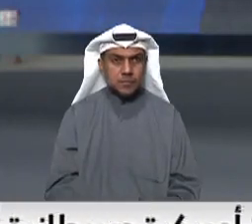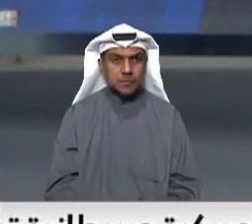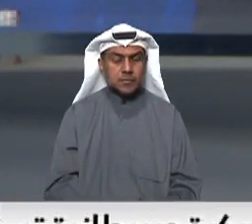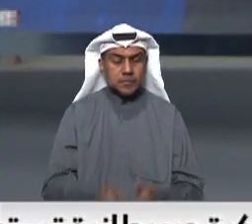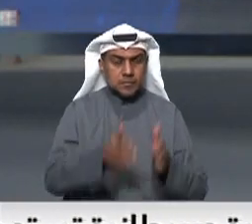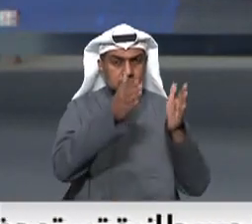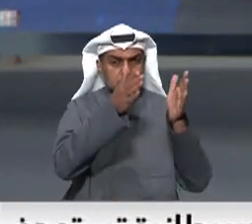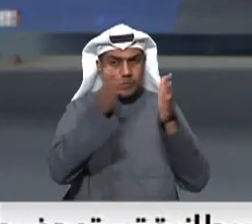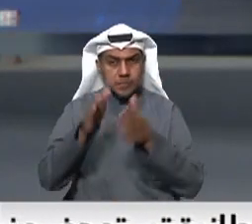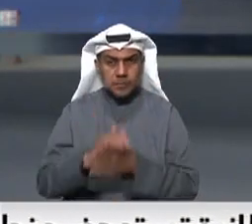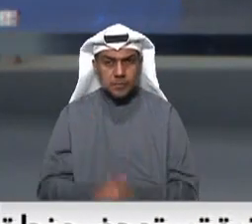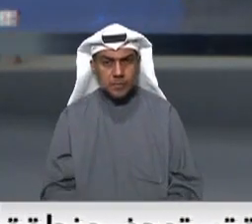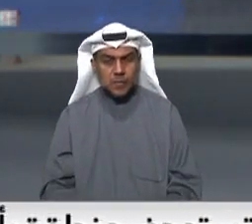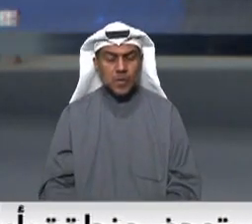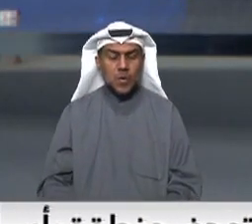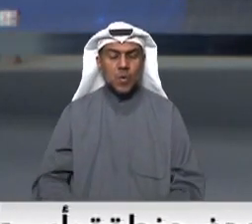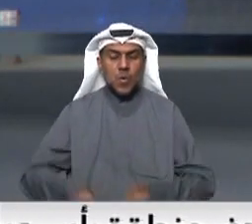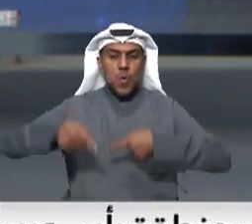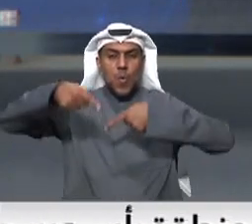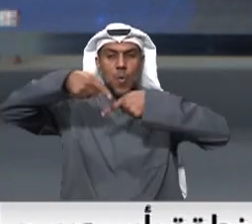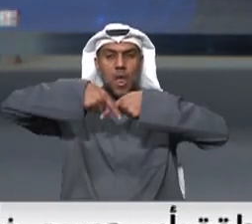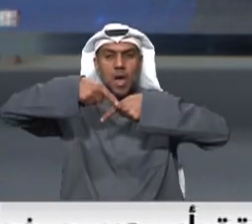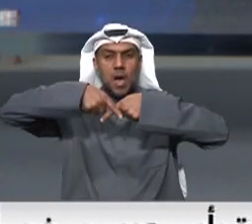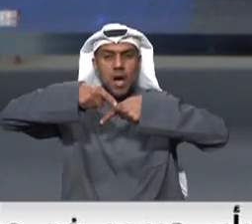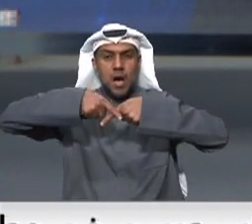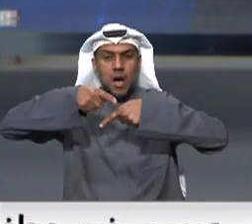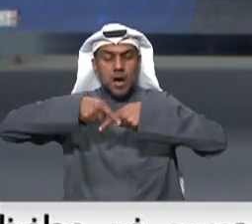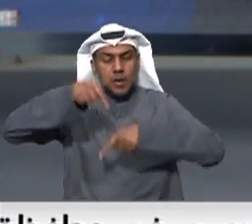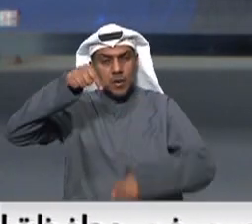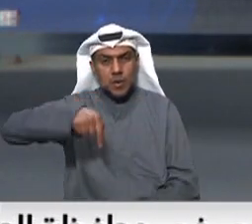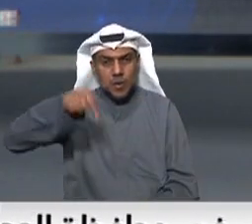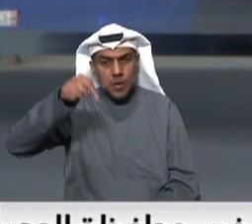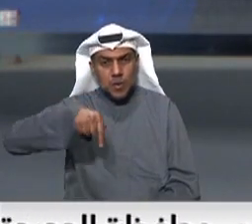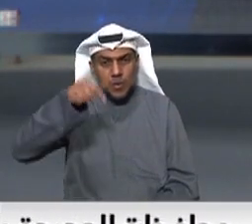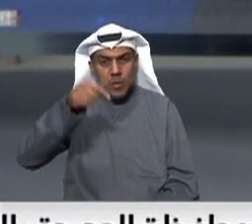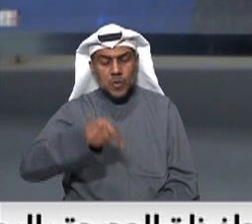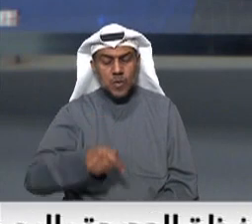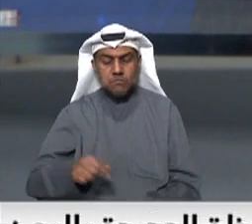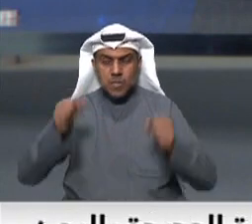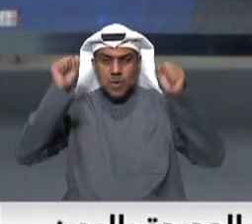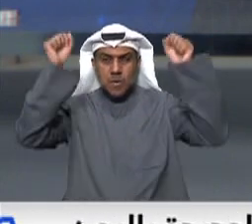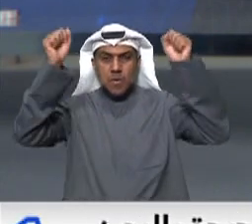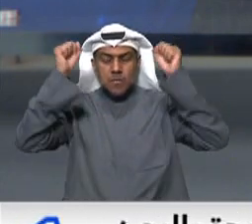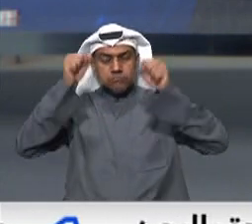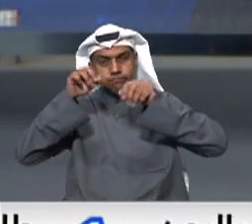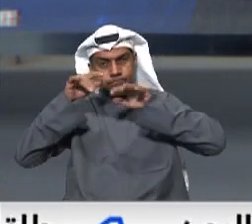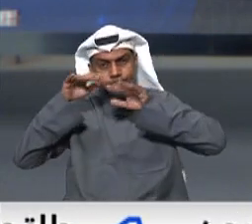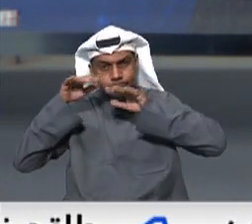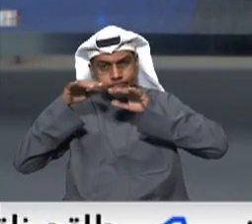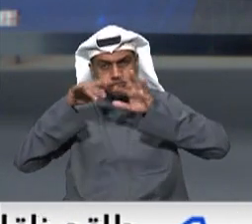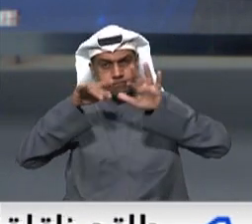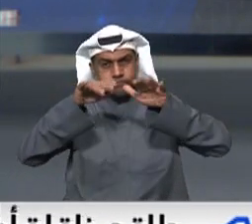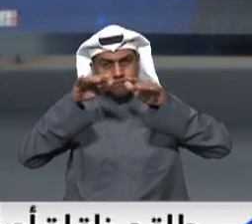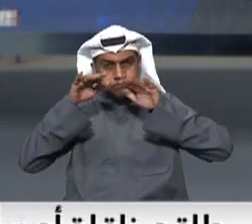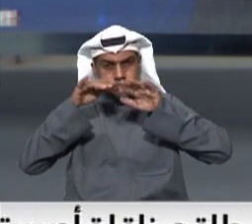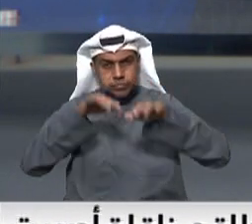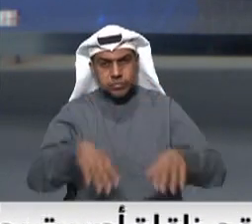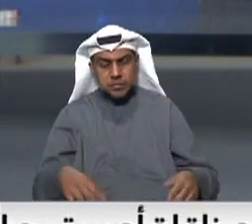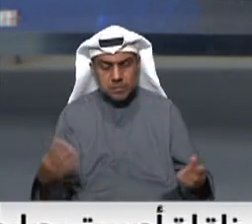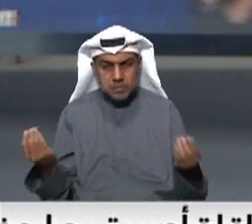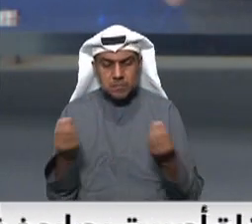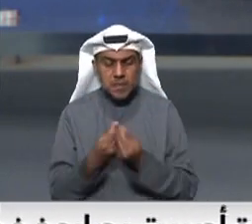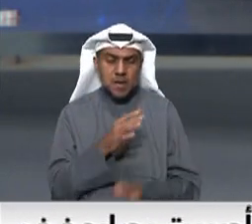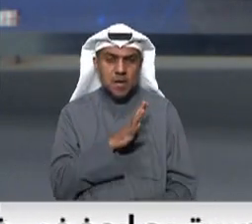شهدت العاصمة اليونانية أثينا اليوم مسيرة تضامنية مع فلسطين التي تتعرض لحرب إبادة